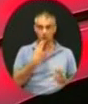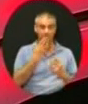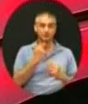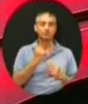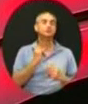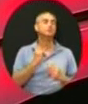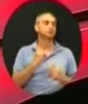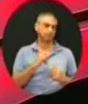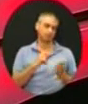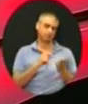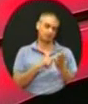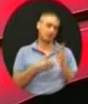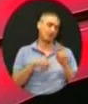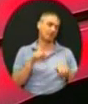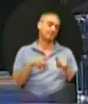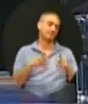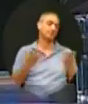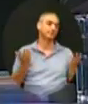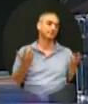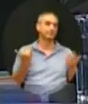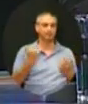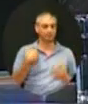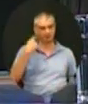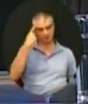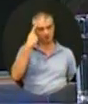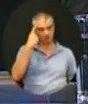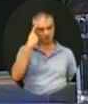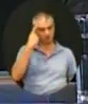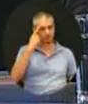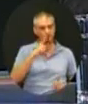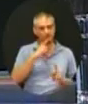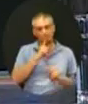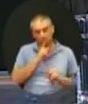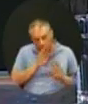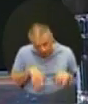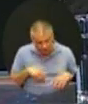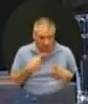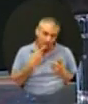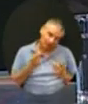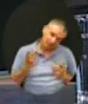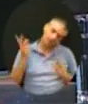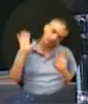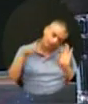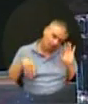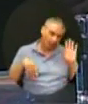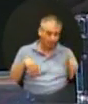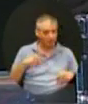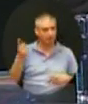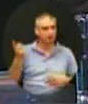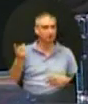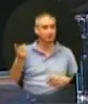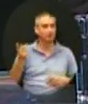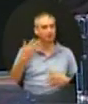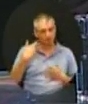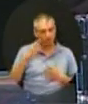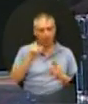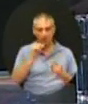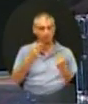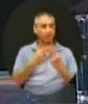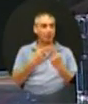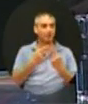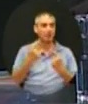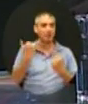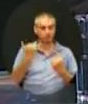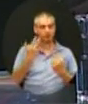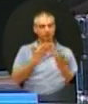לשאל כי לפעמים אנחנו תמיד ידענו ככה להוריד ראש להגיד זה גשם היריקה הזאת בפרצוף בואו לא נריב אני